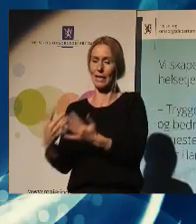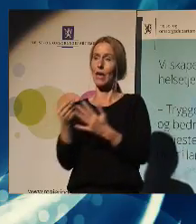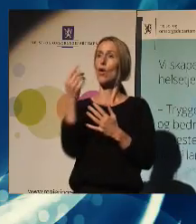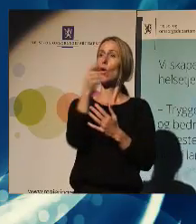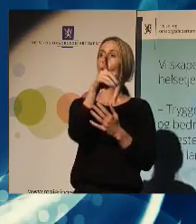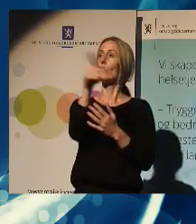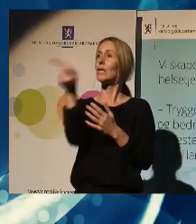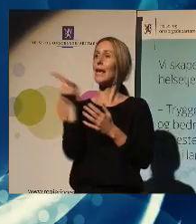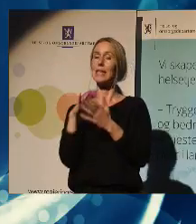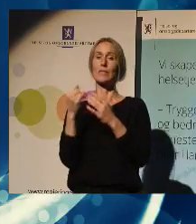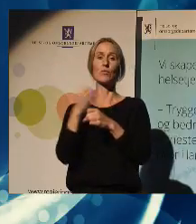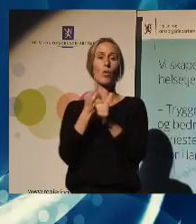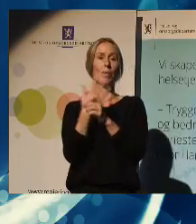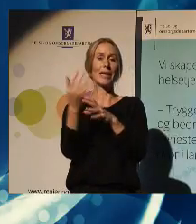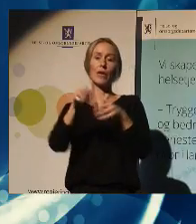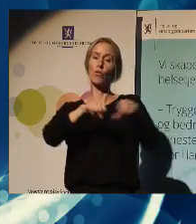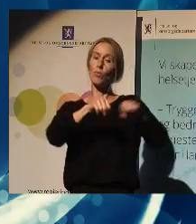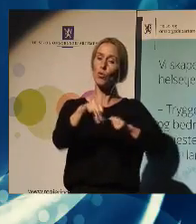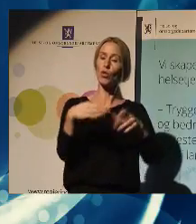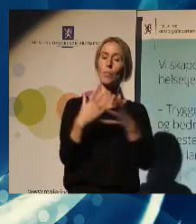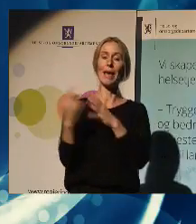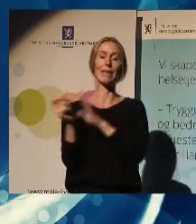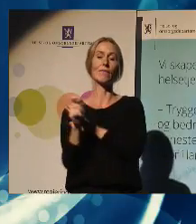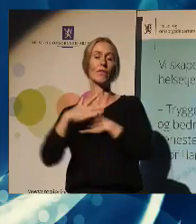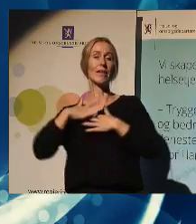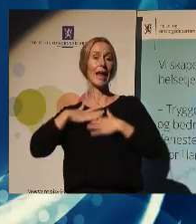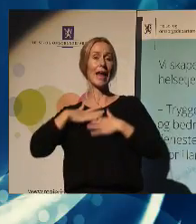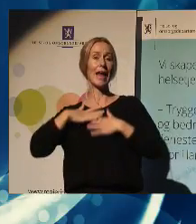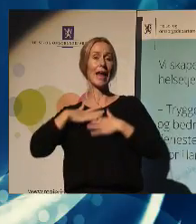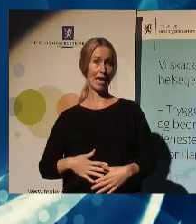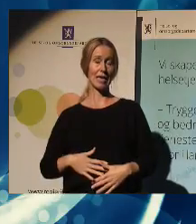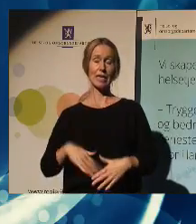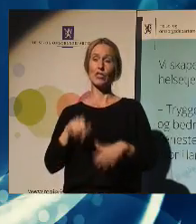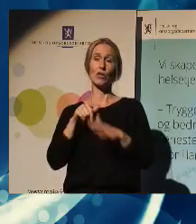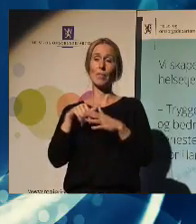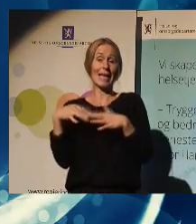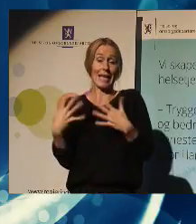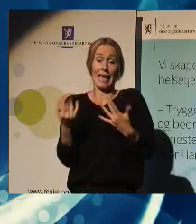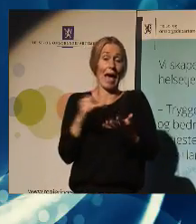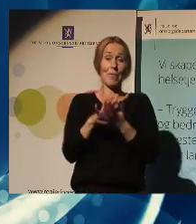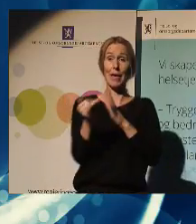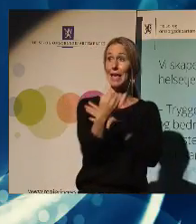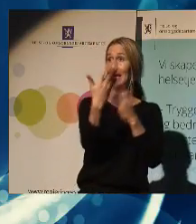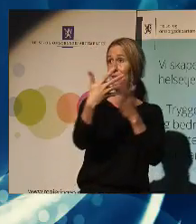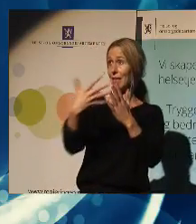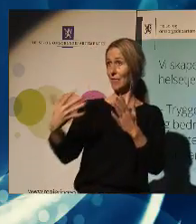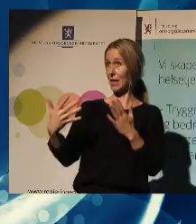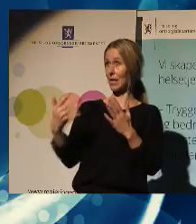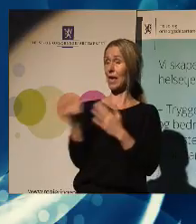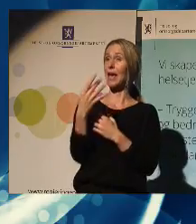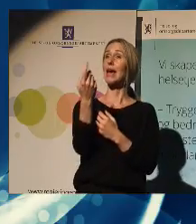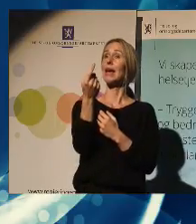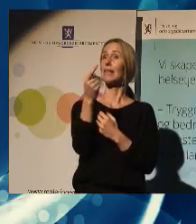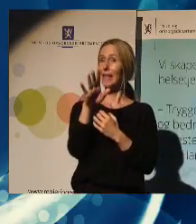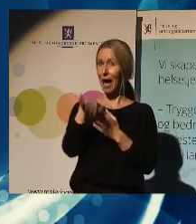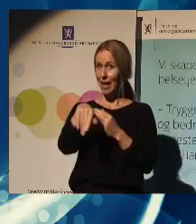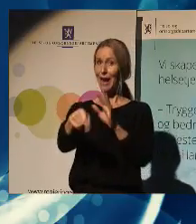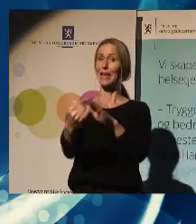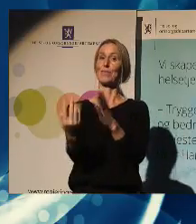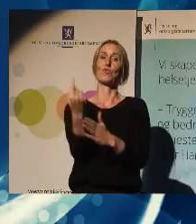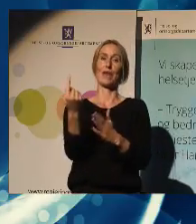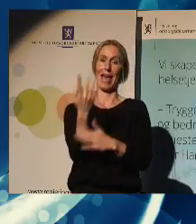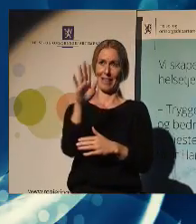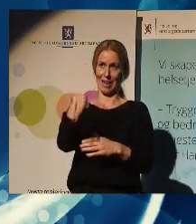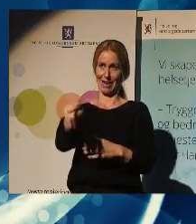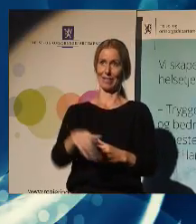i kommunen med innvandrerhelse, som ikke er med i nettverket, der er en mulighet.